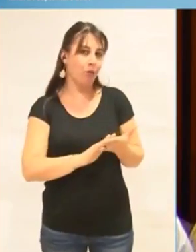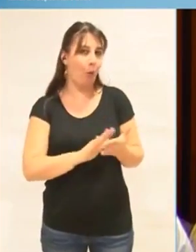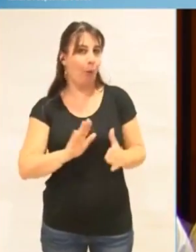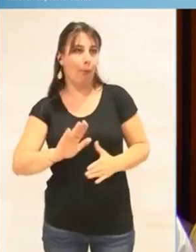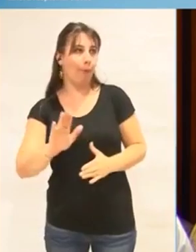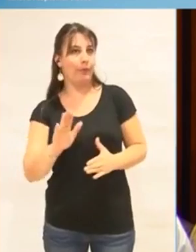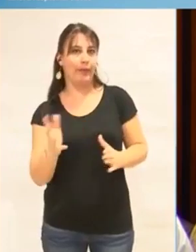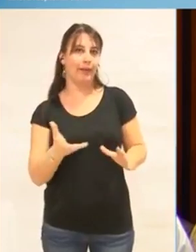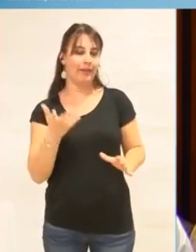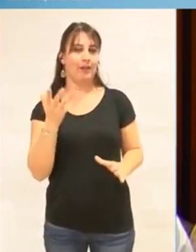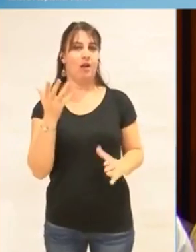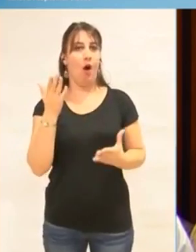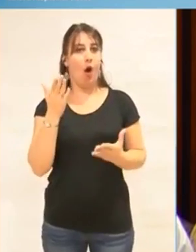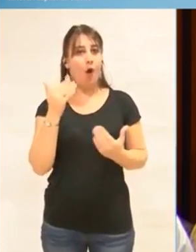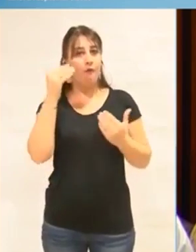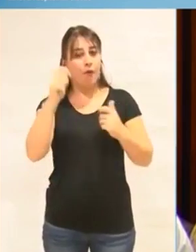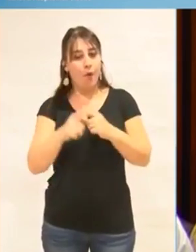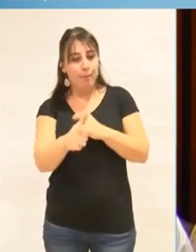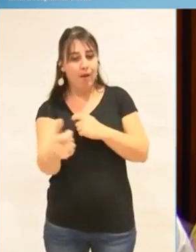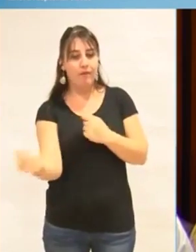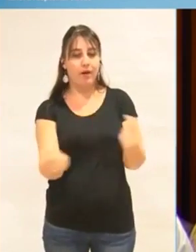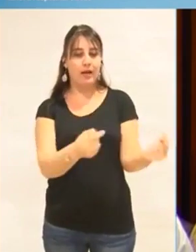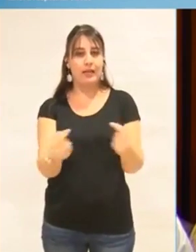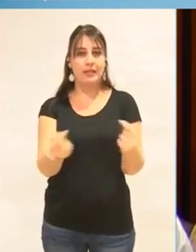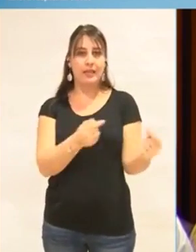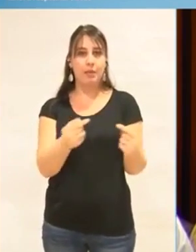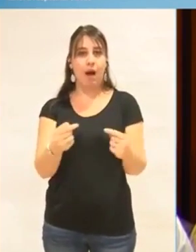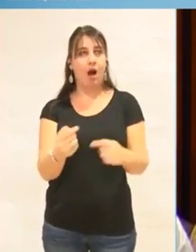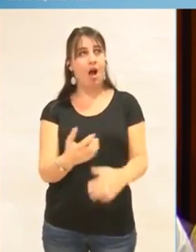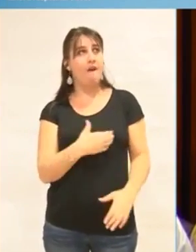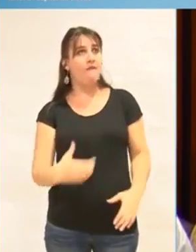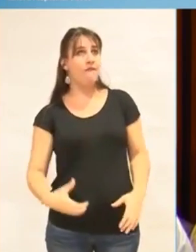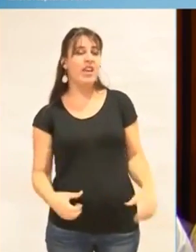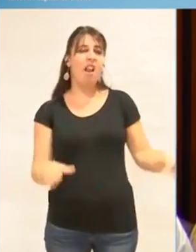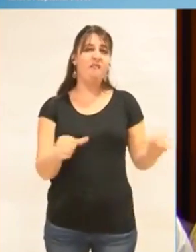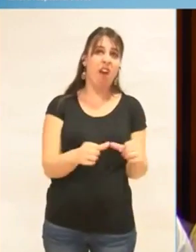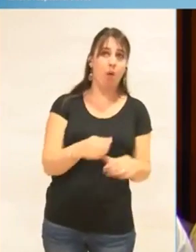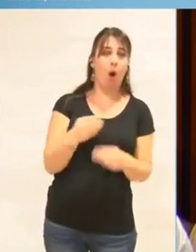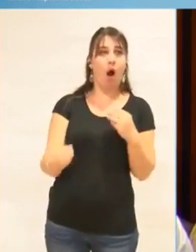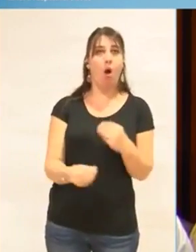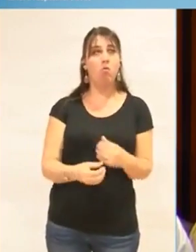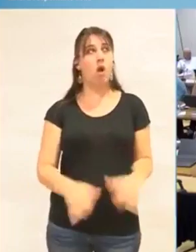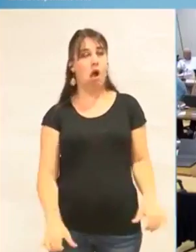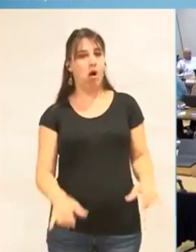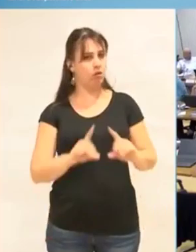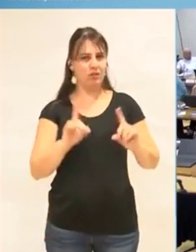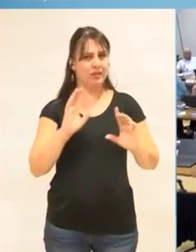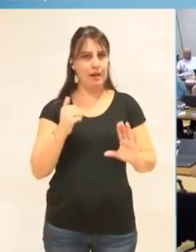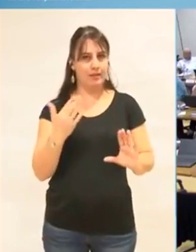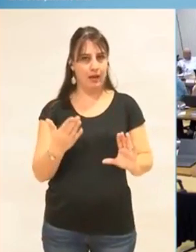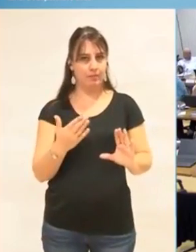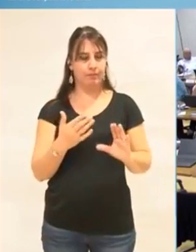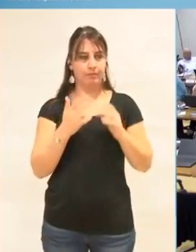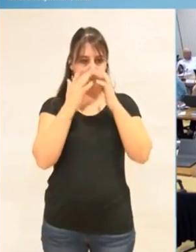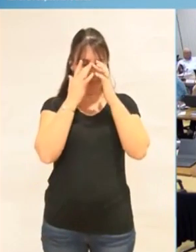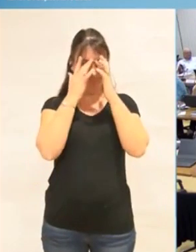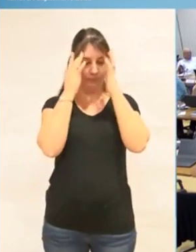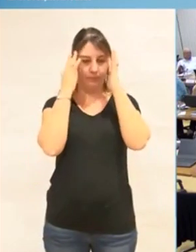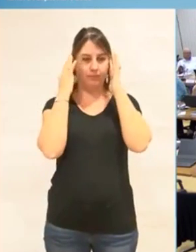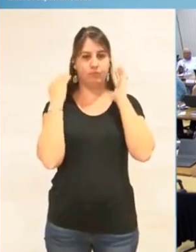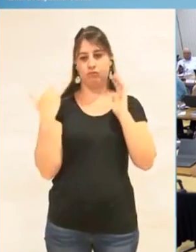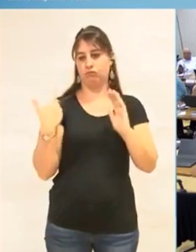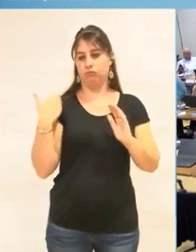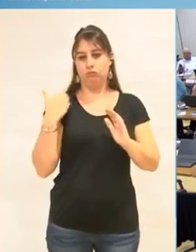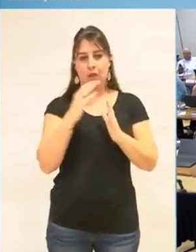vœu qui engage un débat ce soir sur ce que fait la ville ou ce qu'elle ne fait pas. Nous ne savions pas, de toute façon il y a